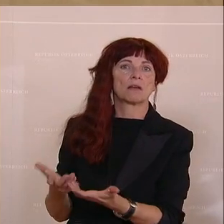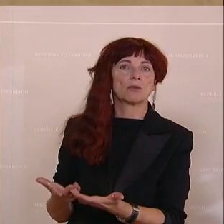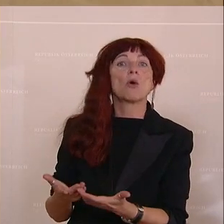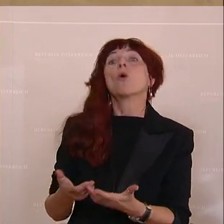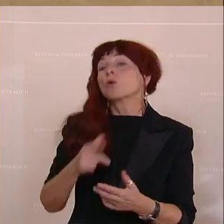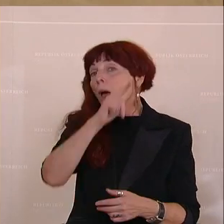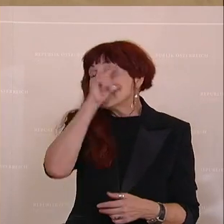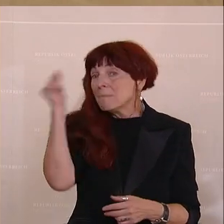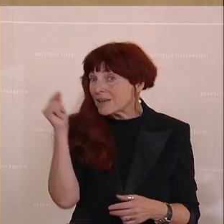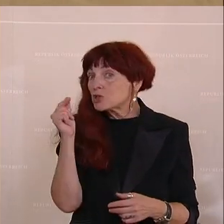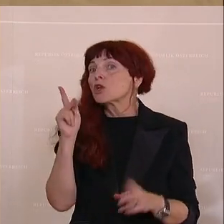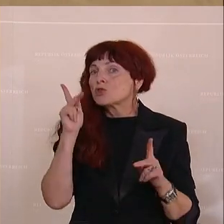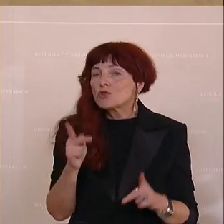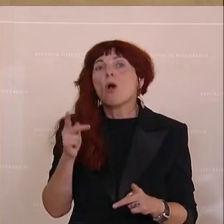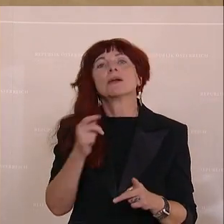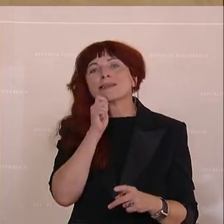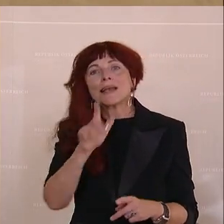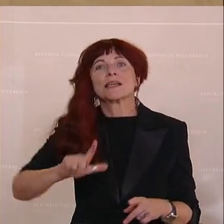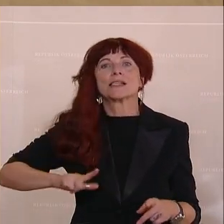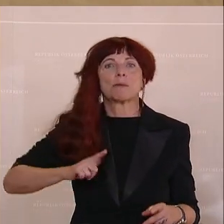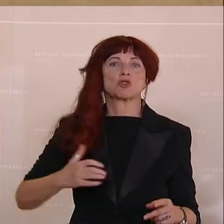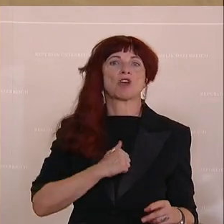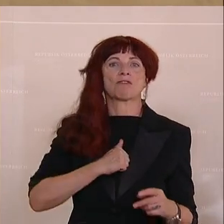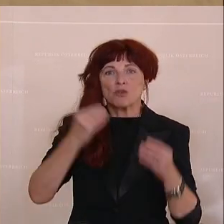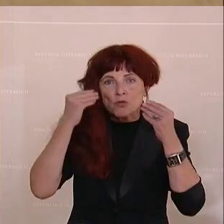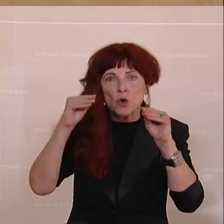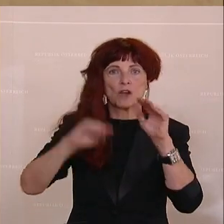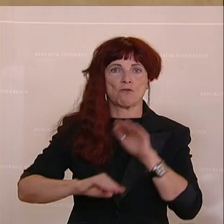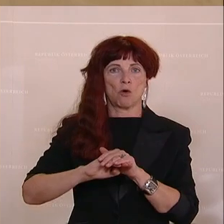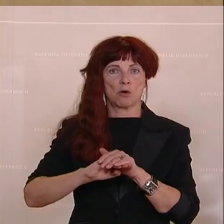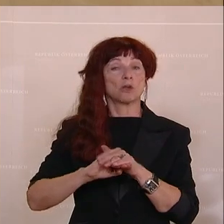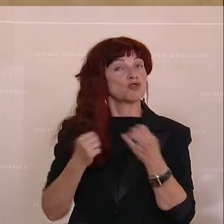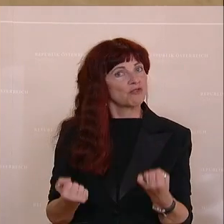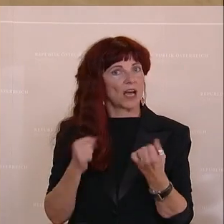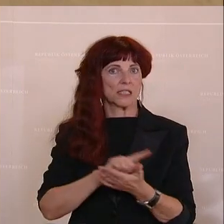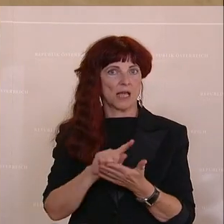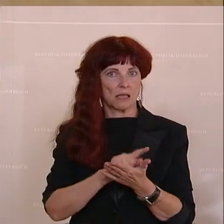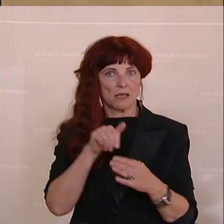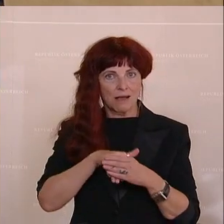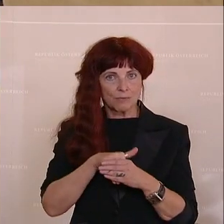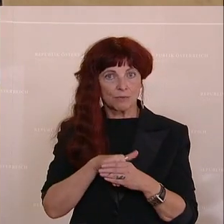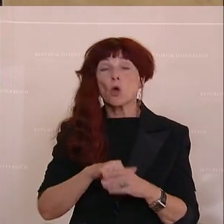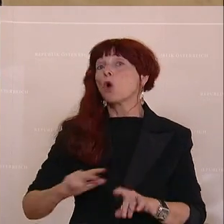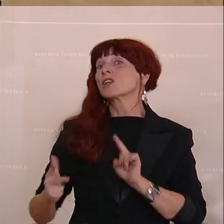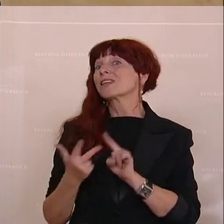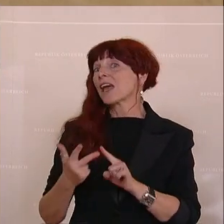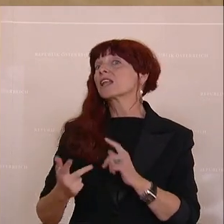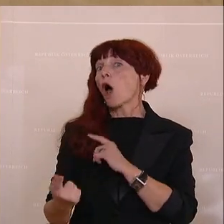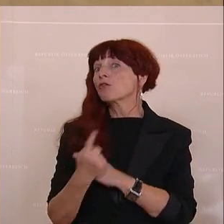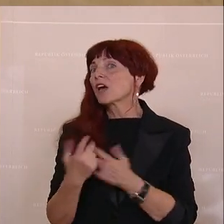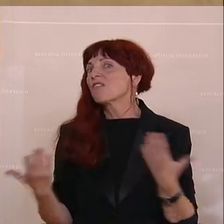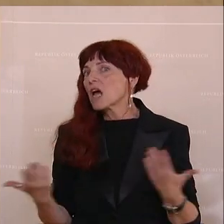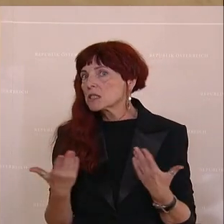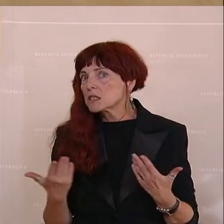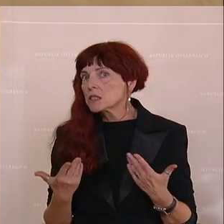auch in diesen schweren Zeiten zu ermöglichen. Wir haben aber auch einen dritten Auftrag, nämlich einen wirtschaftspolitischen Auftrag. Der